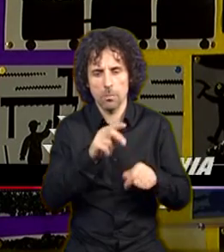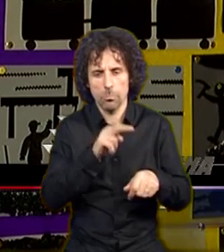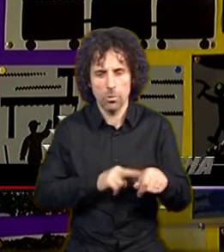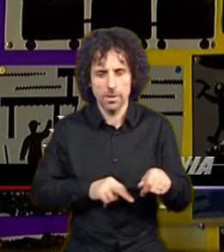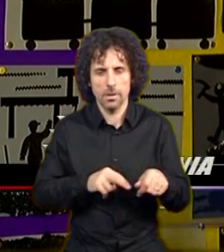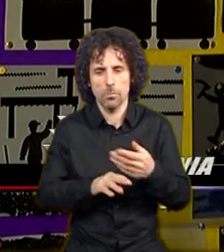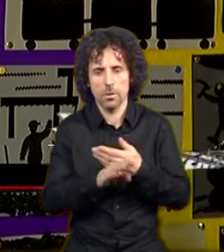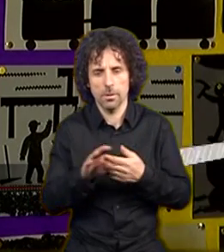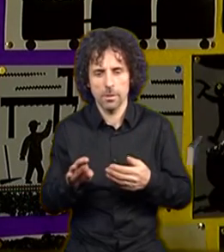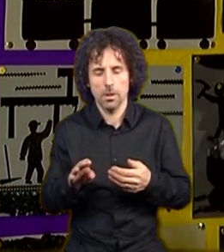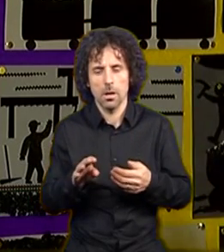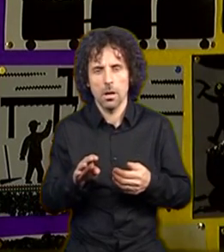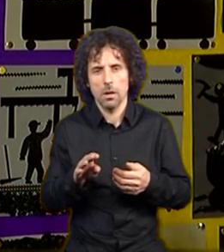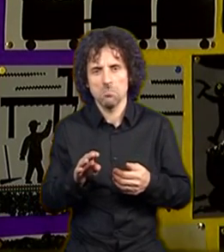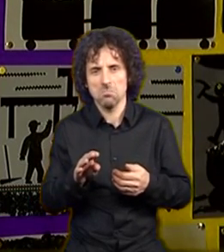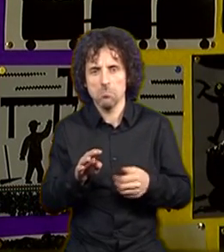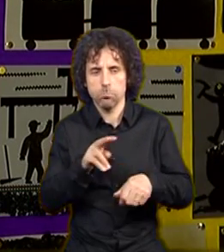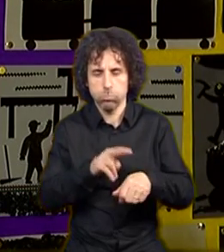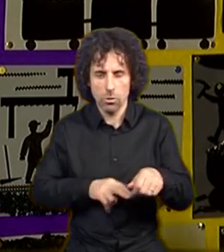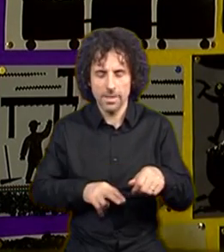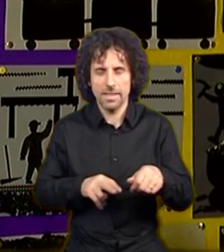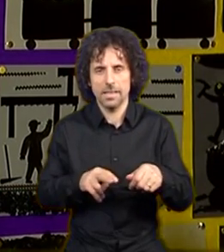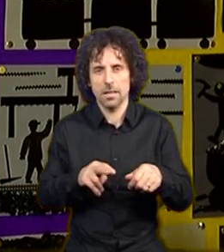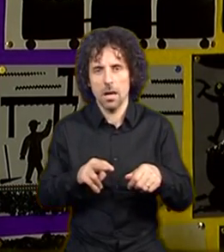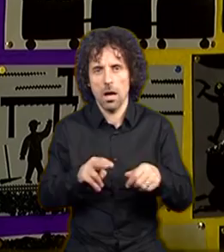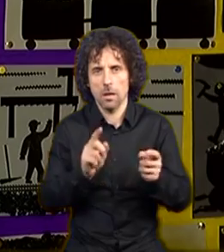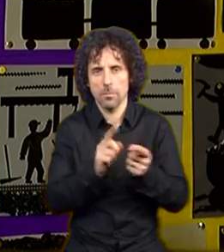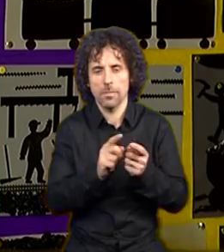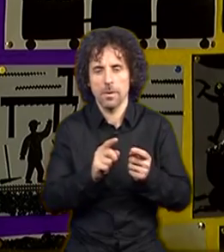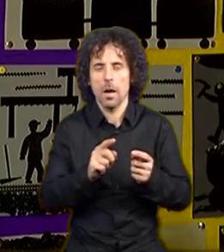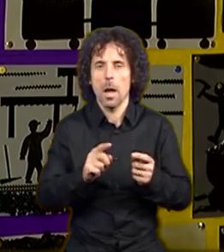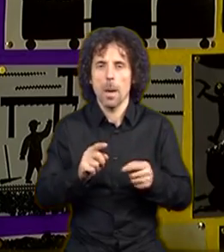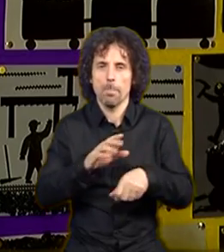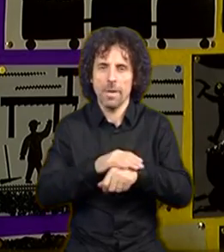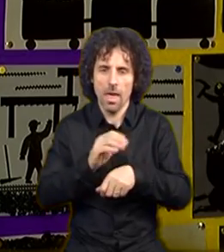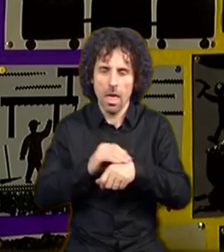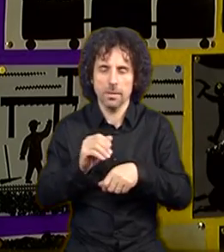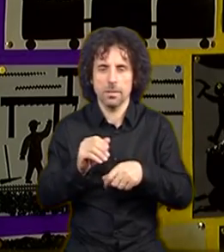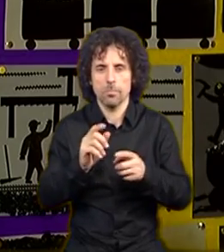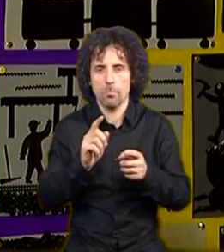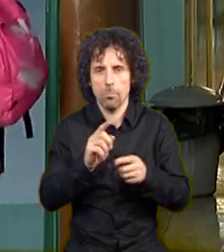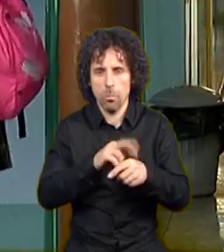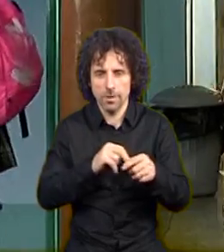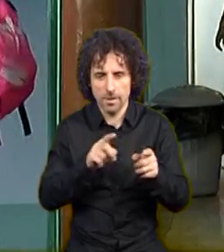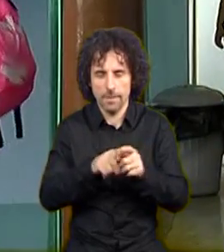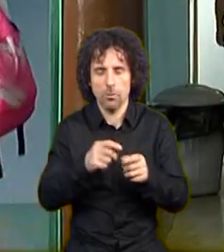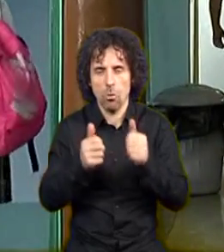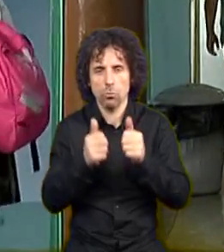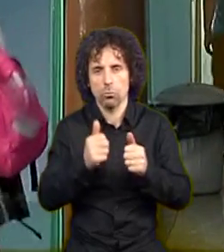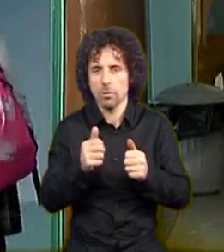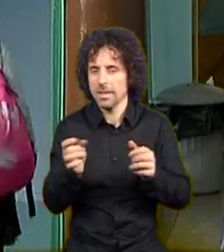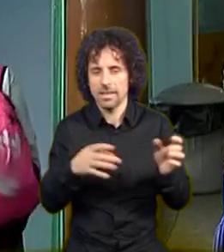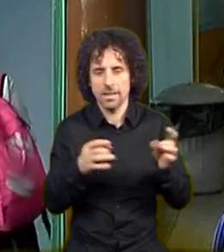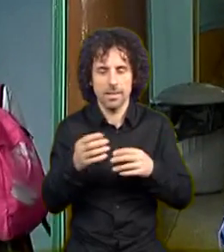spotkanie z policją i z przedstawicielami komendy policji i psami policyjnymi. Będą również